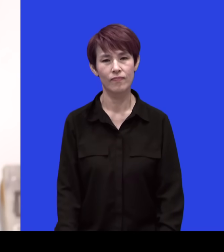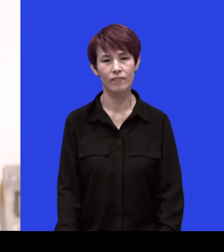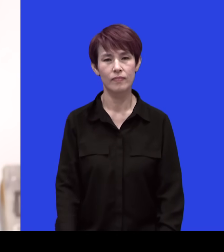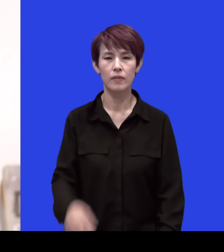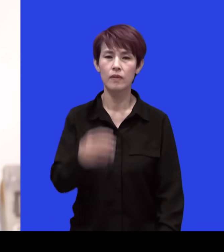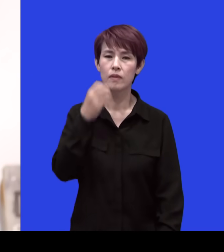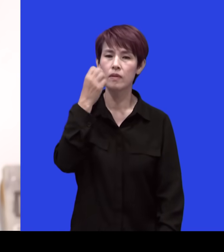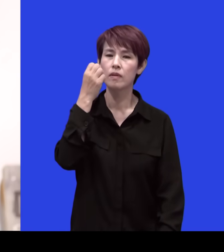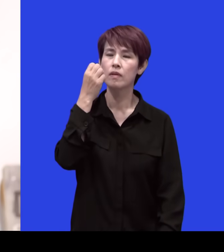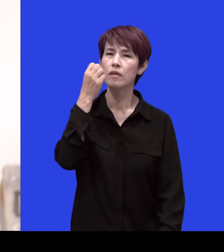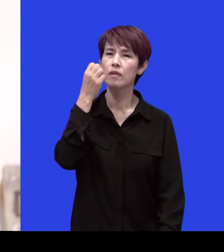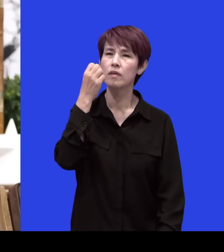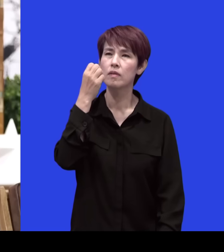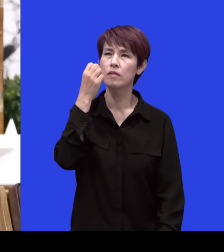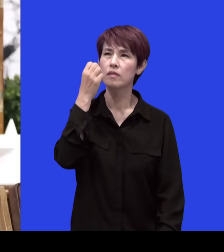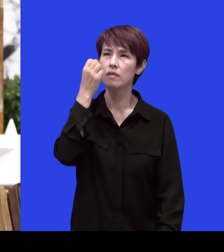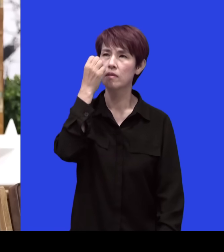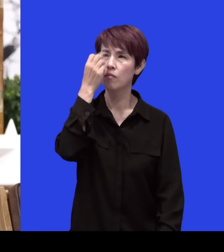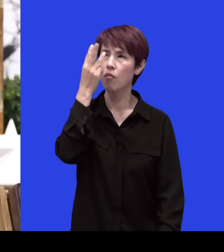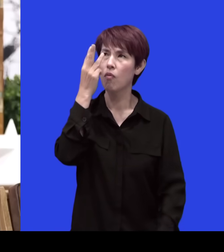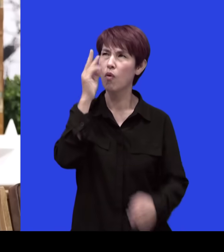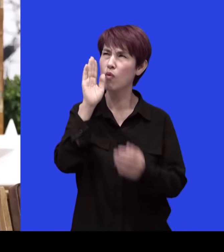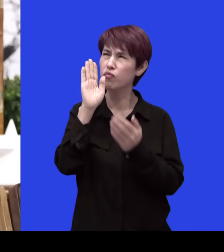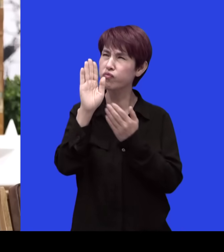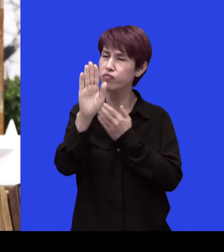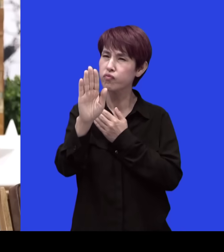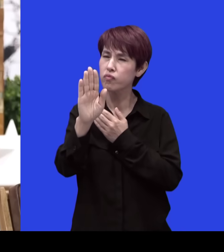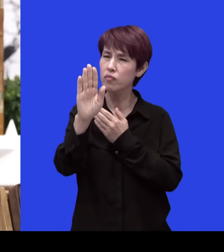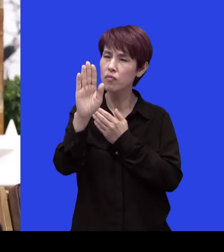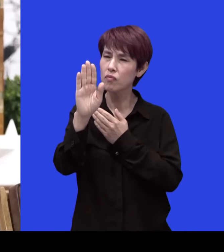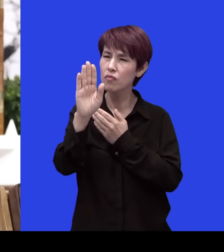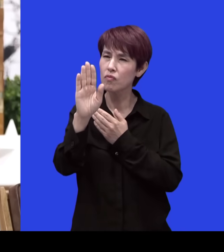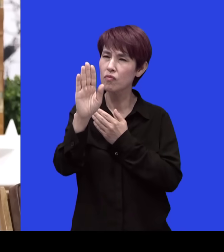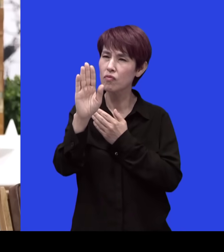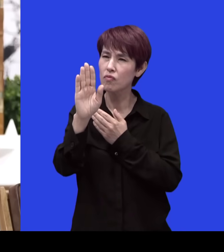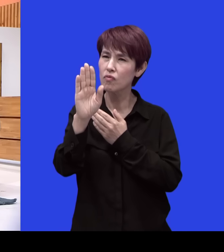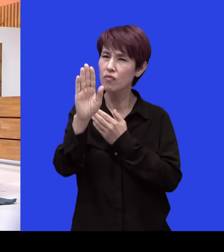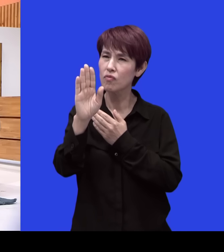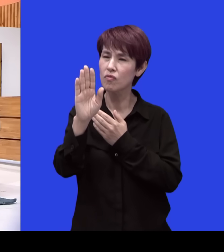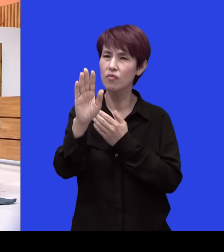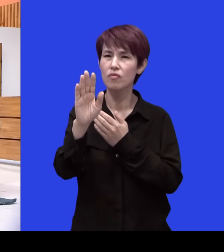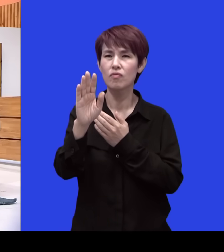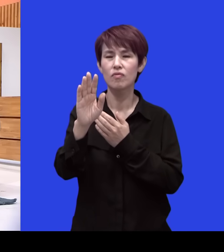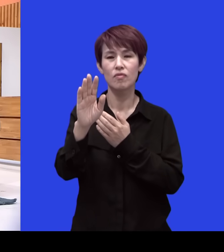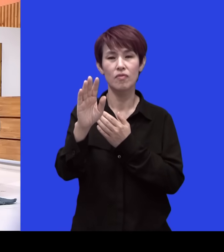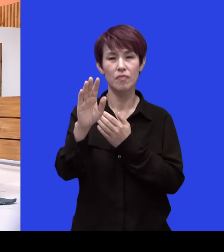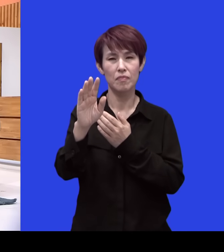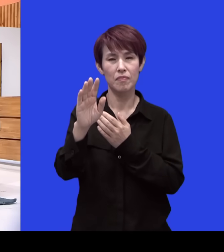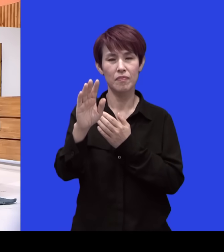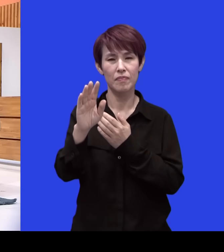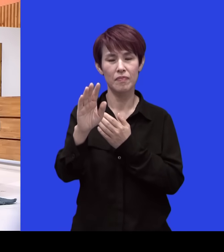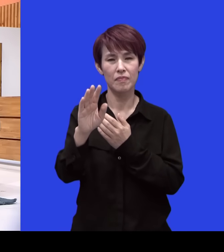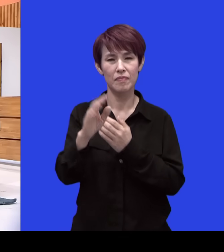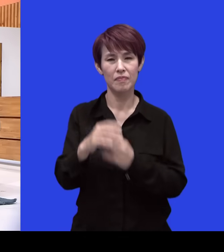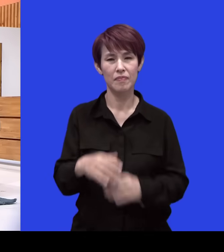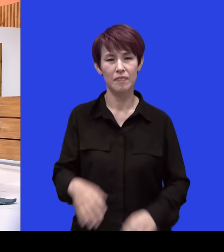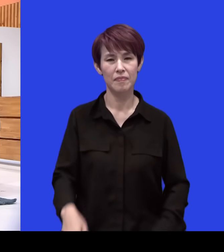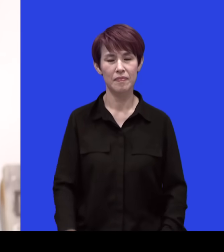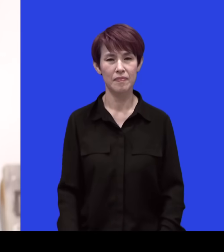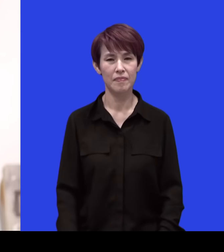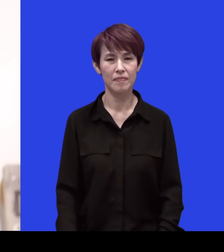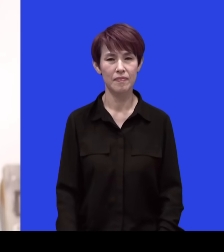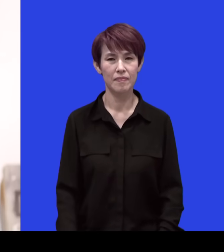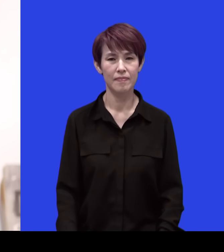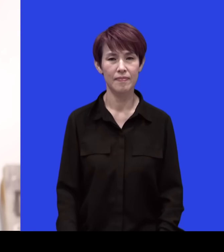석 달이 넘어서 이제 마감할 때가 오는데 100일이 다가오는 거죠. 100일이 어, 다가오는데 어, 어. 100일이 다가오는데 어느